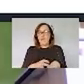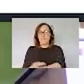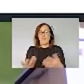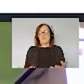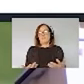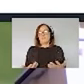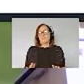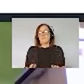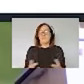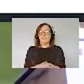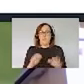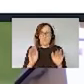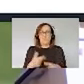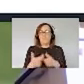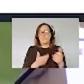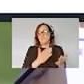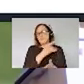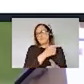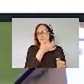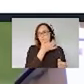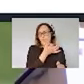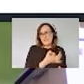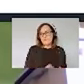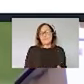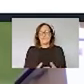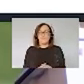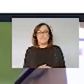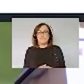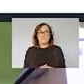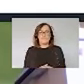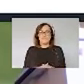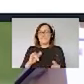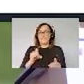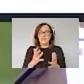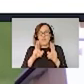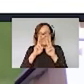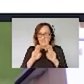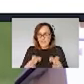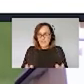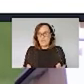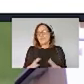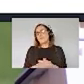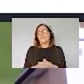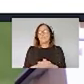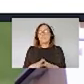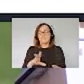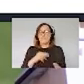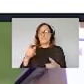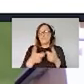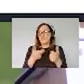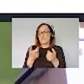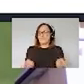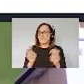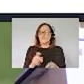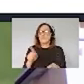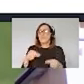mikrobadania chcę sobie zrobić, też mogę poprzez quizy w jakiś sposób je zrobić, diagnozę, którą chciałabym na przykład, bo tutaj